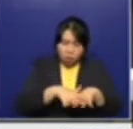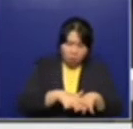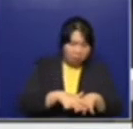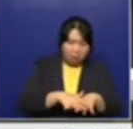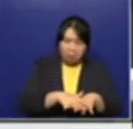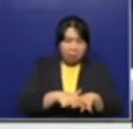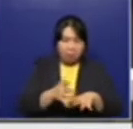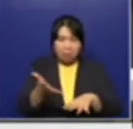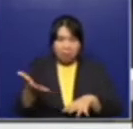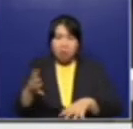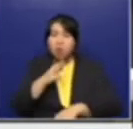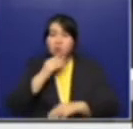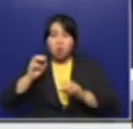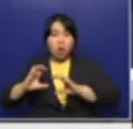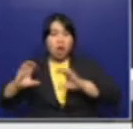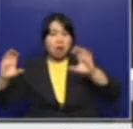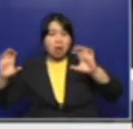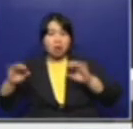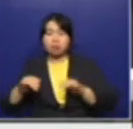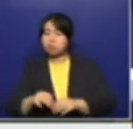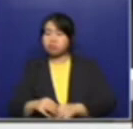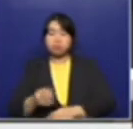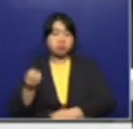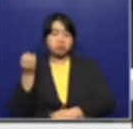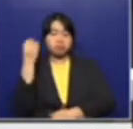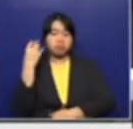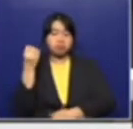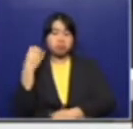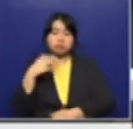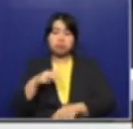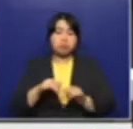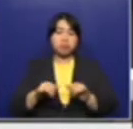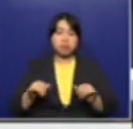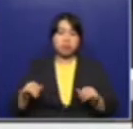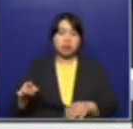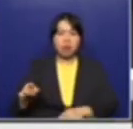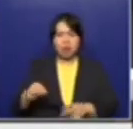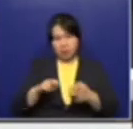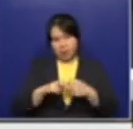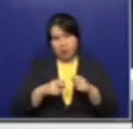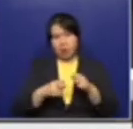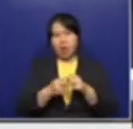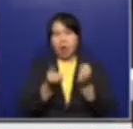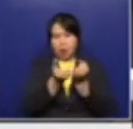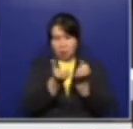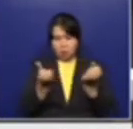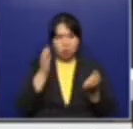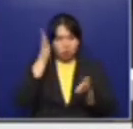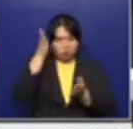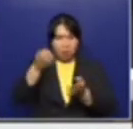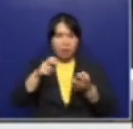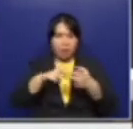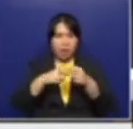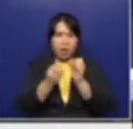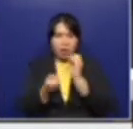หากรัฐบาลยังคงเพิกเฉยอาจจะทำให้เกิดวิกฤตรัฐธรรมนูญตามมาในไม่ช้าต่อ